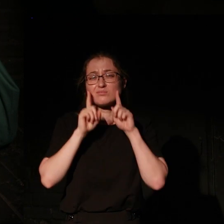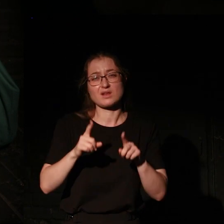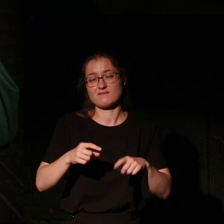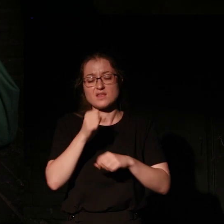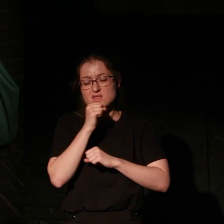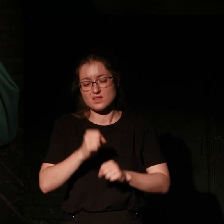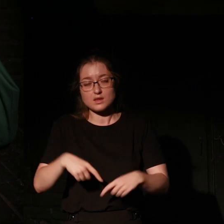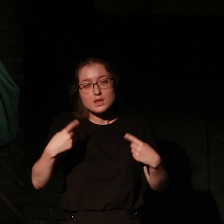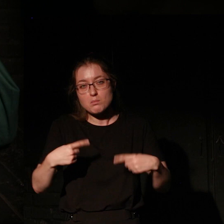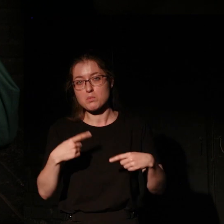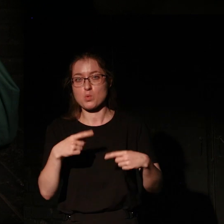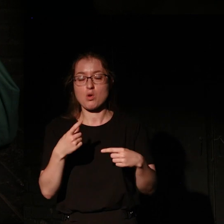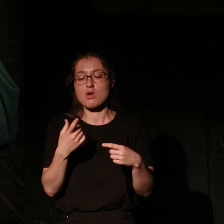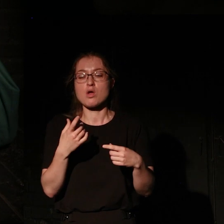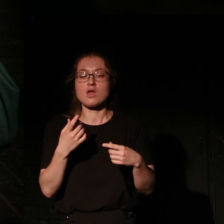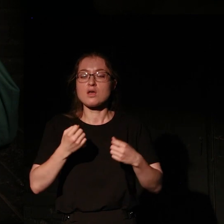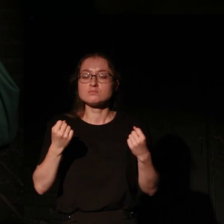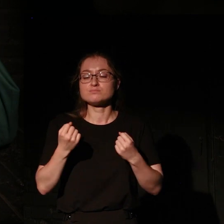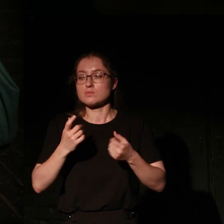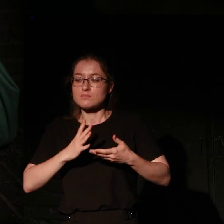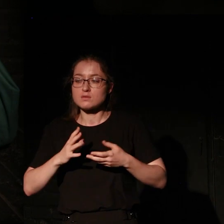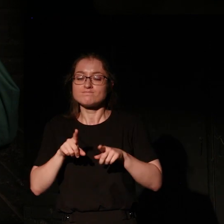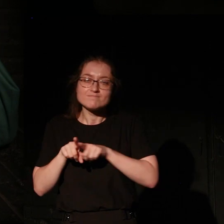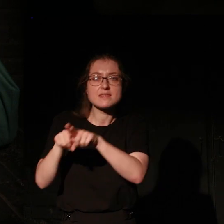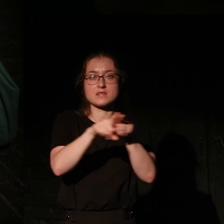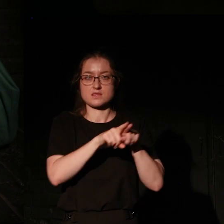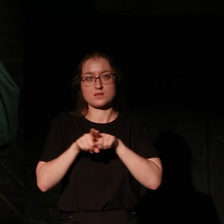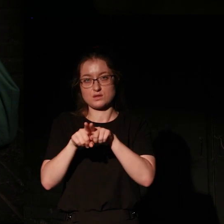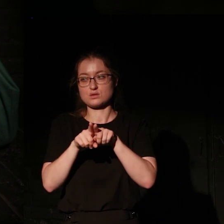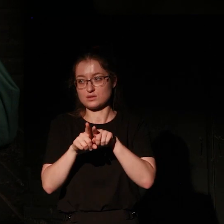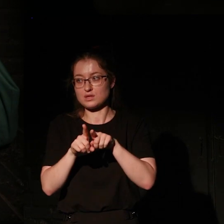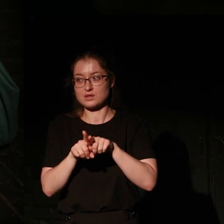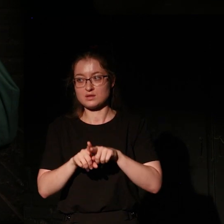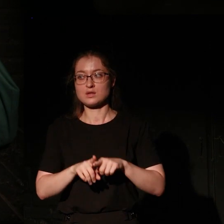jednomyślności i to widać też właśnie w tych różnicach pomiędzy kanonem